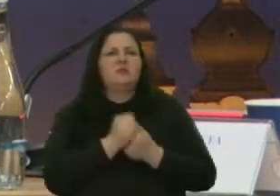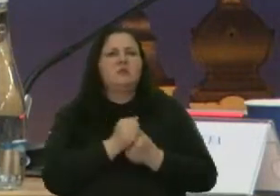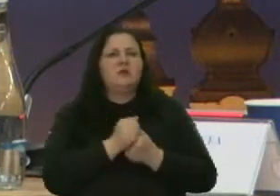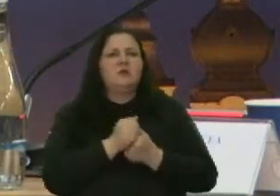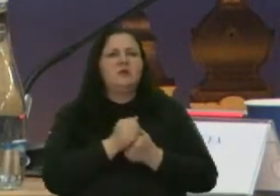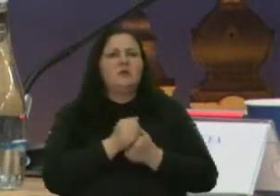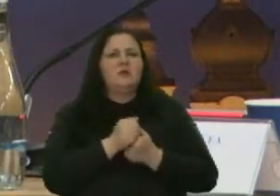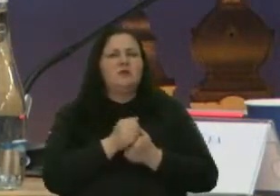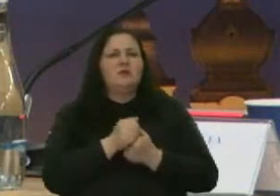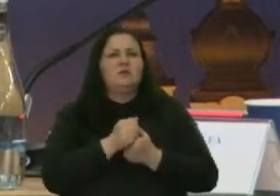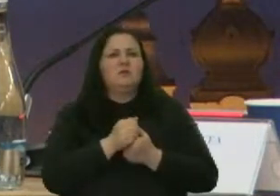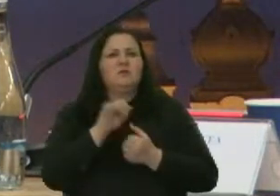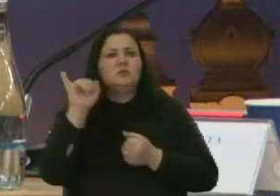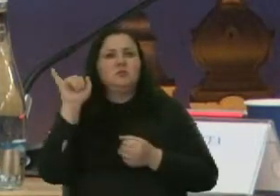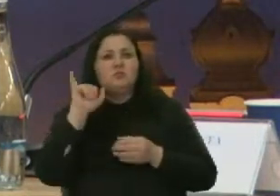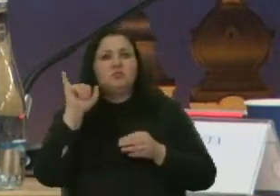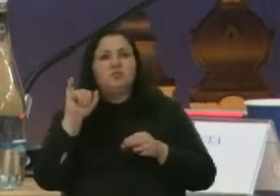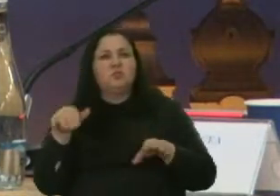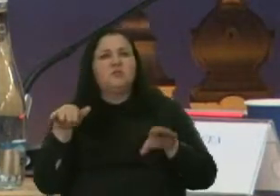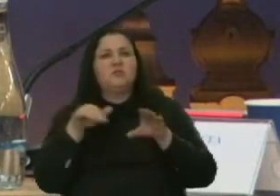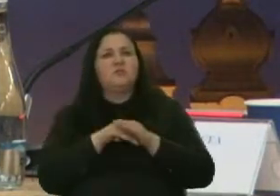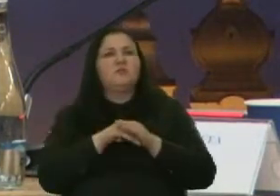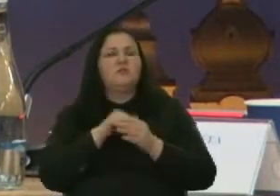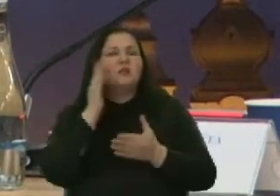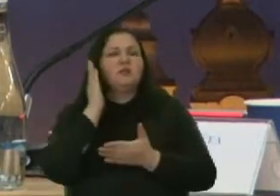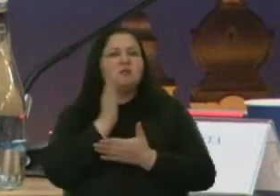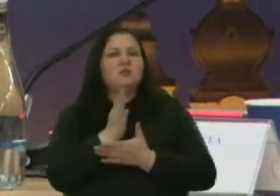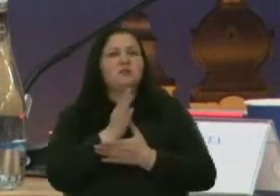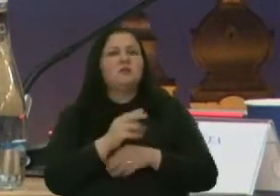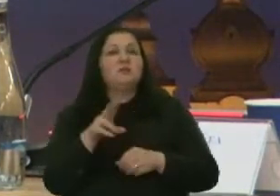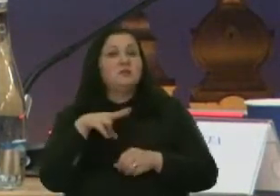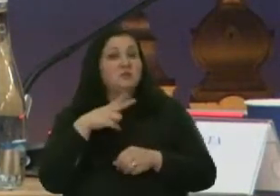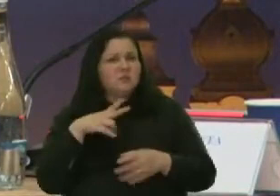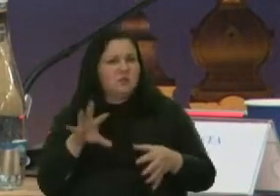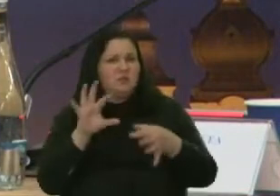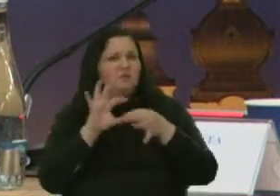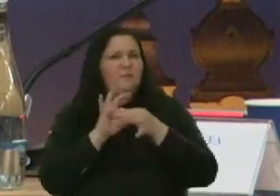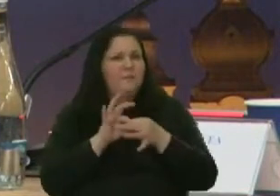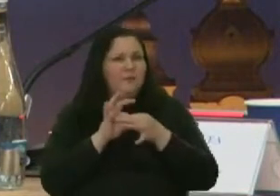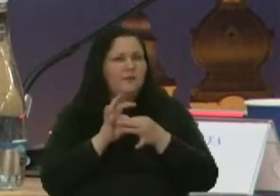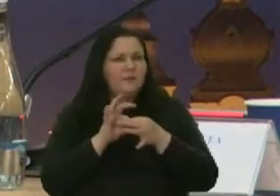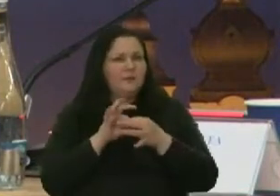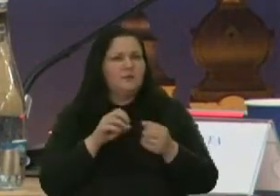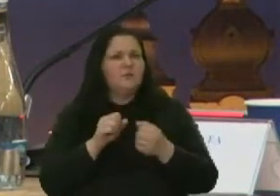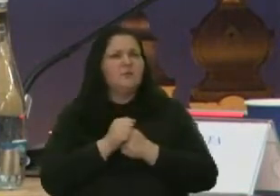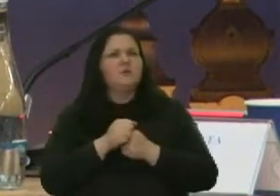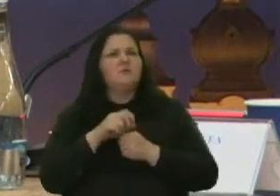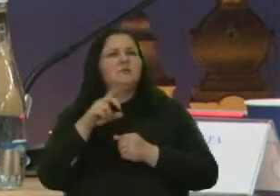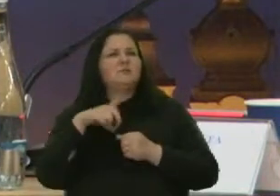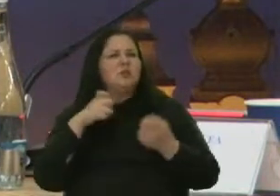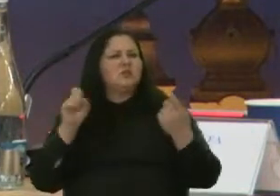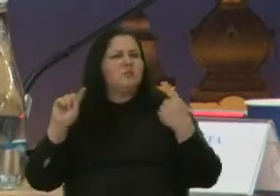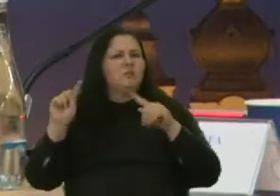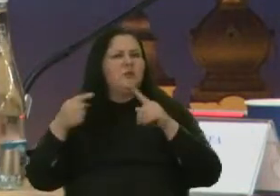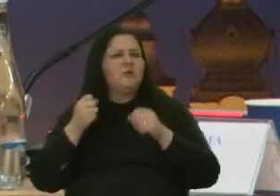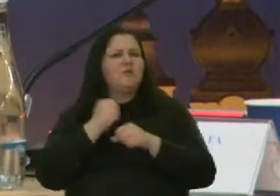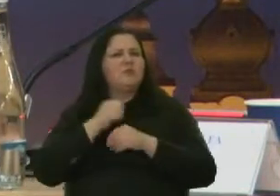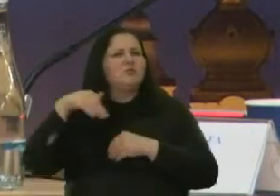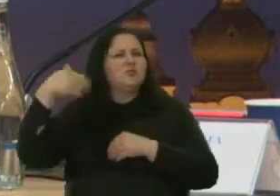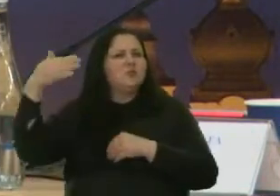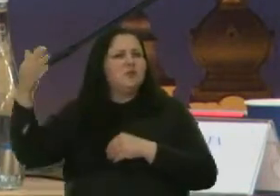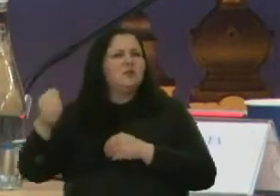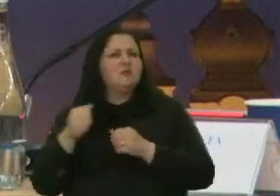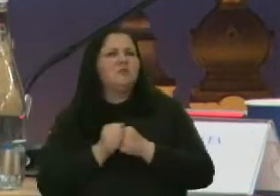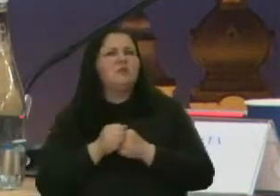voi cei care Votați vă detona în direct spuneți că sunteți părtinitor că sunteți clientel liști politic vă fac cei de p afară